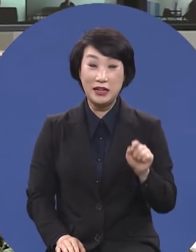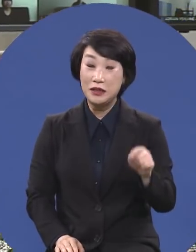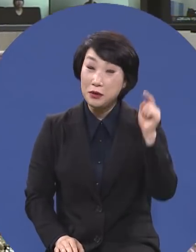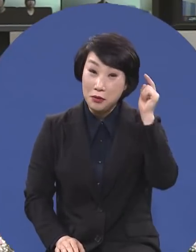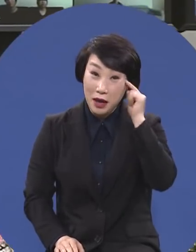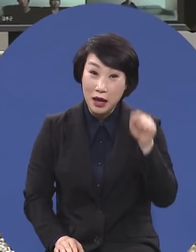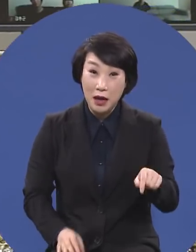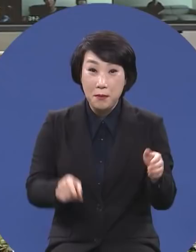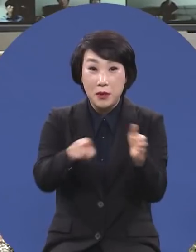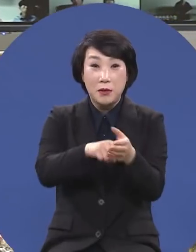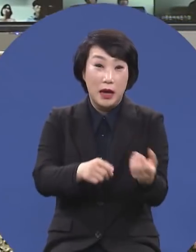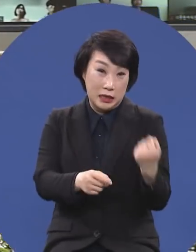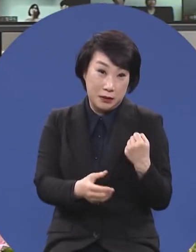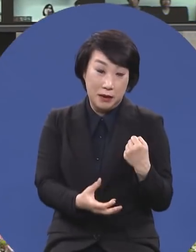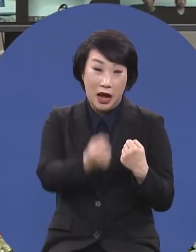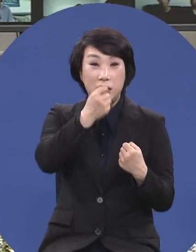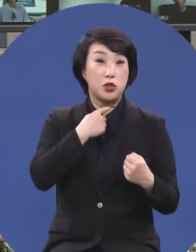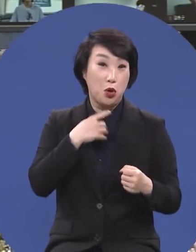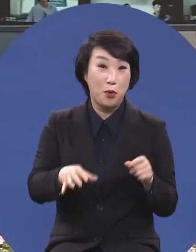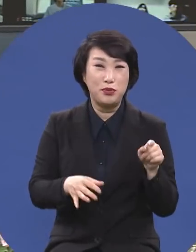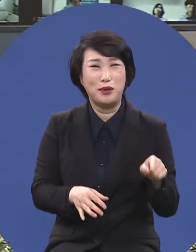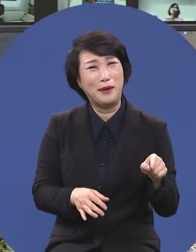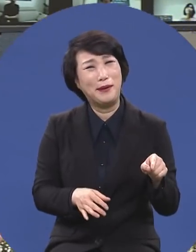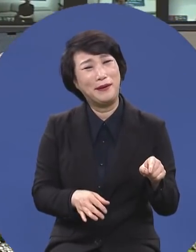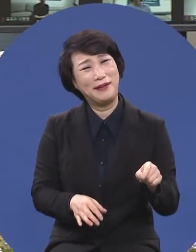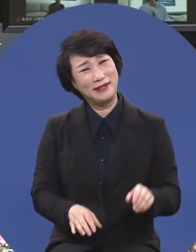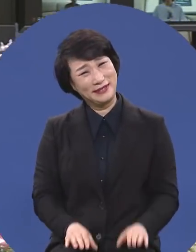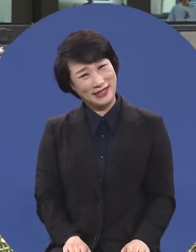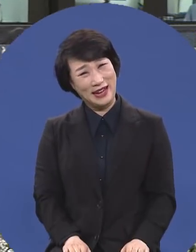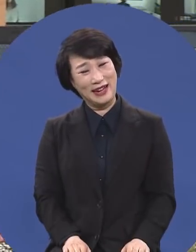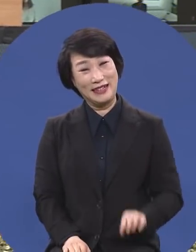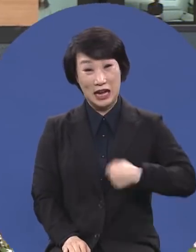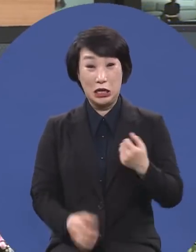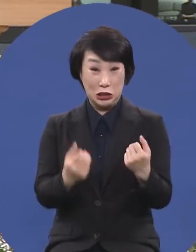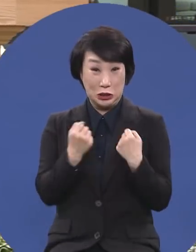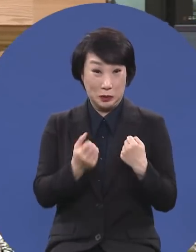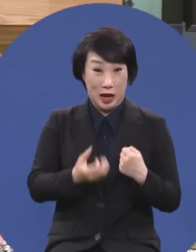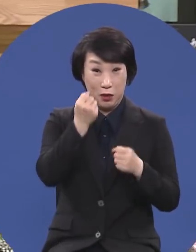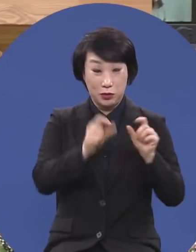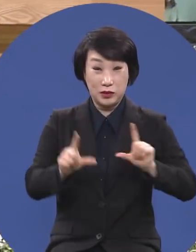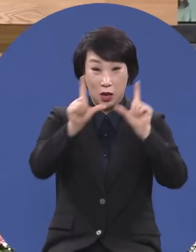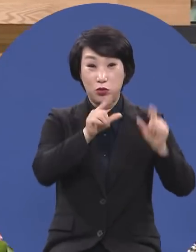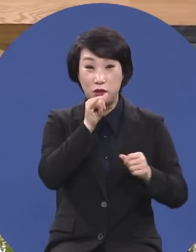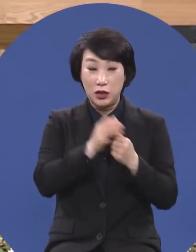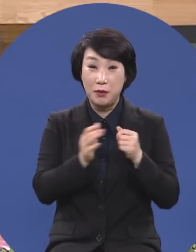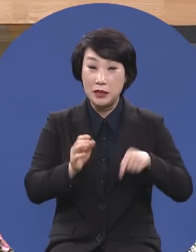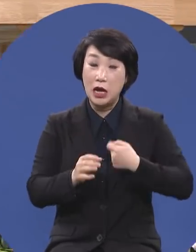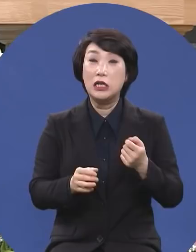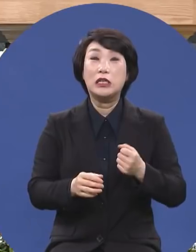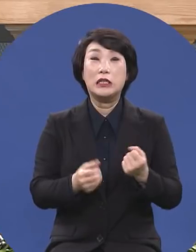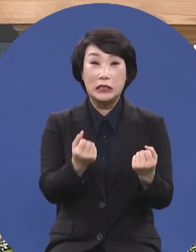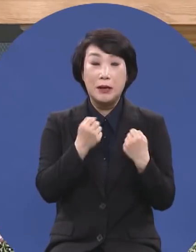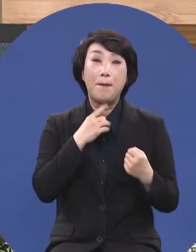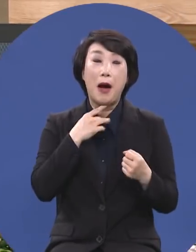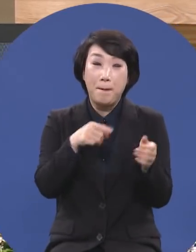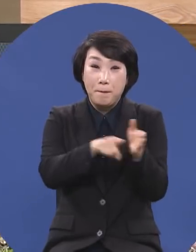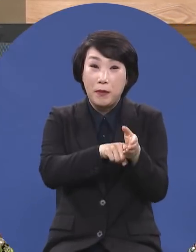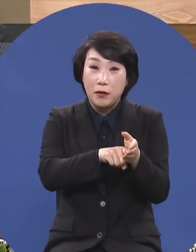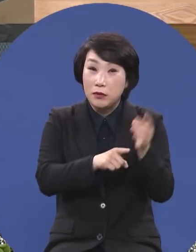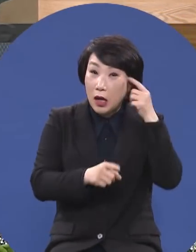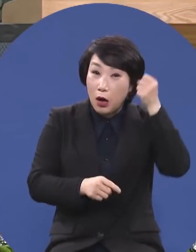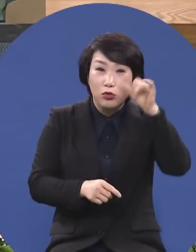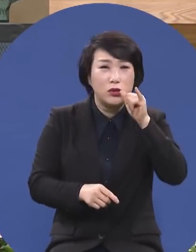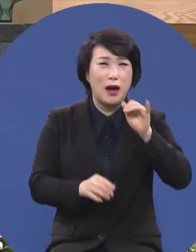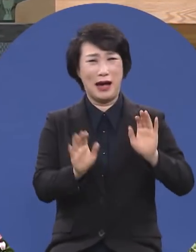믿음의 동력을 가져보지 못했기 때문에, 자기 동력으로 살았기 때문에 자기 동력만이 믿음인 줄 알아.